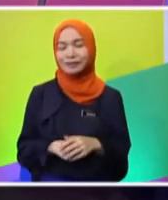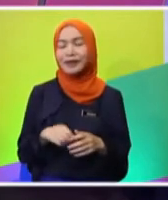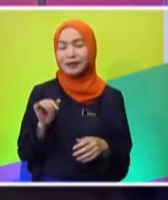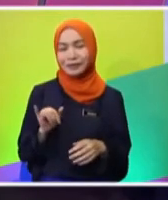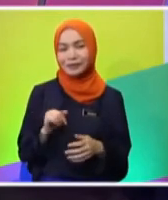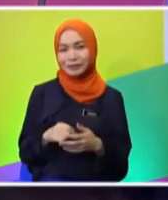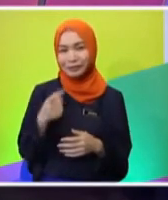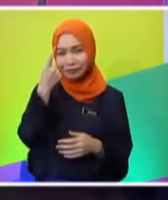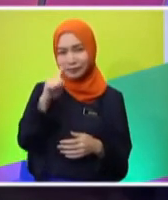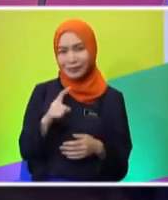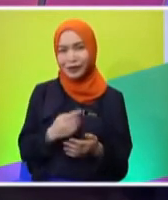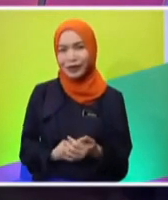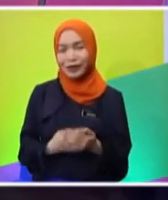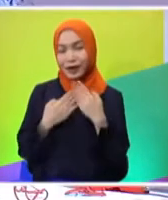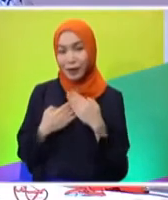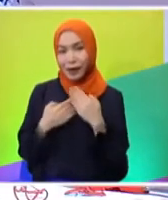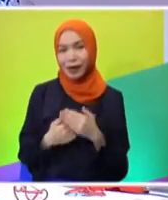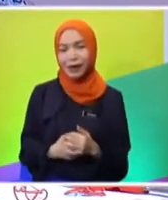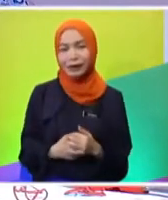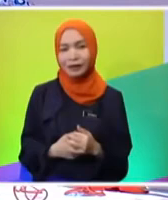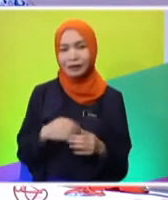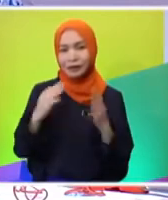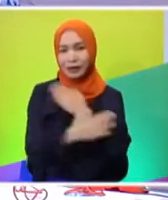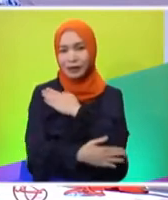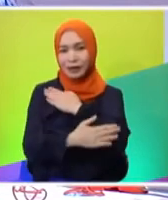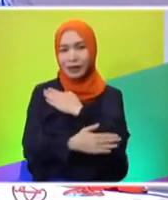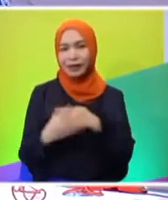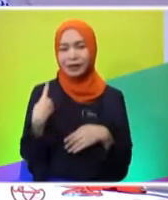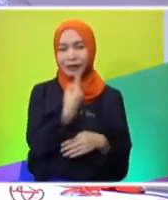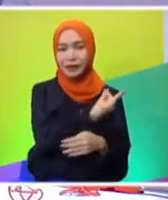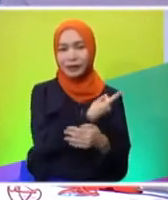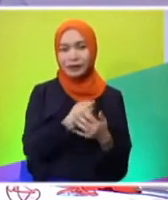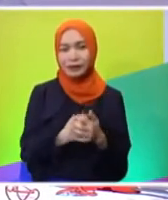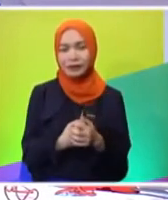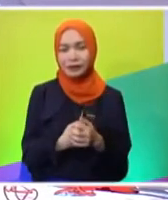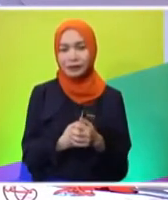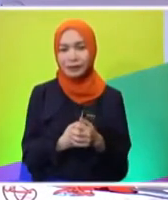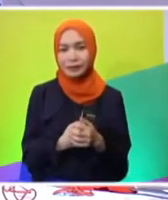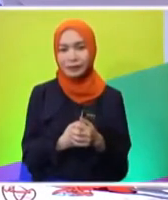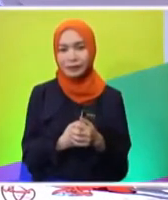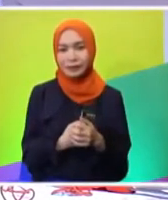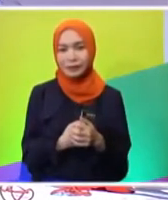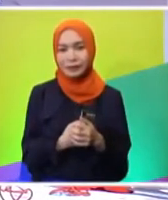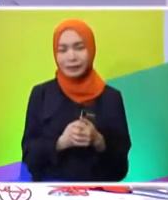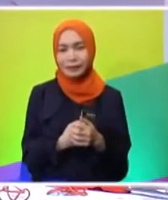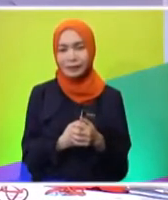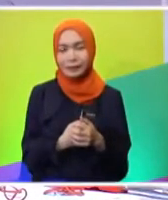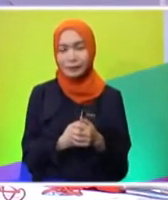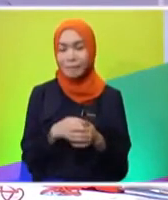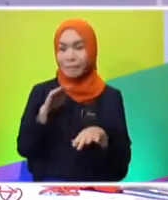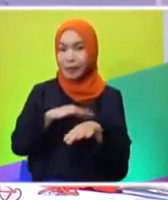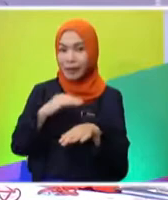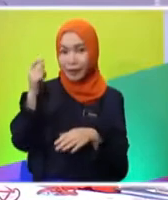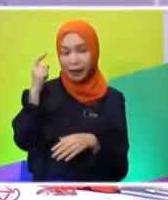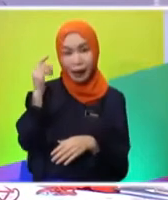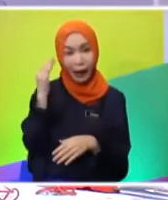kita bukan bai'ah ketika melewati Tugu negara itu aku yang dapat Dina tafsirkan ataupun AA pada fikiran ini